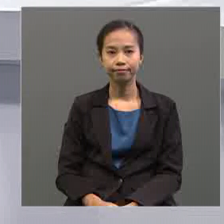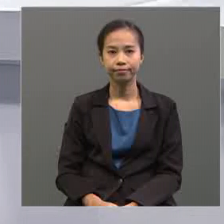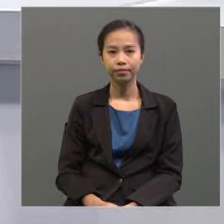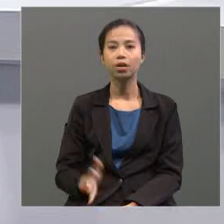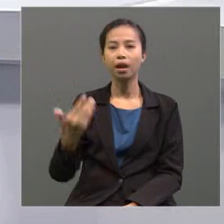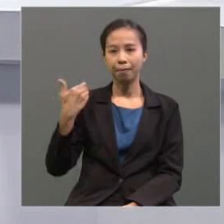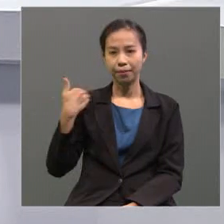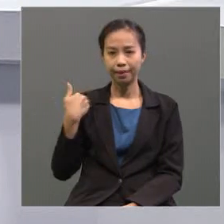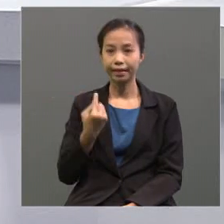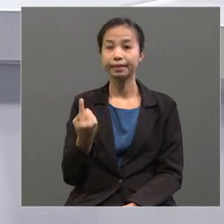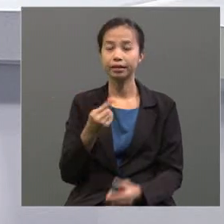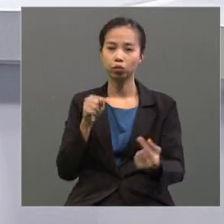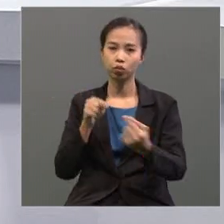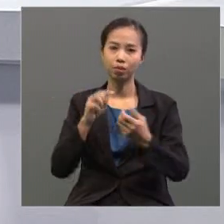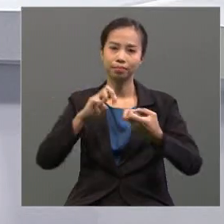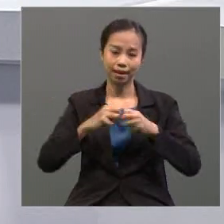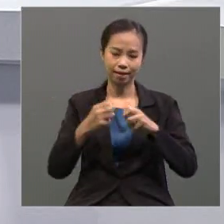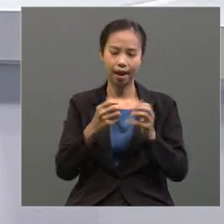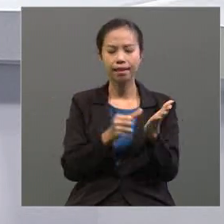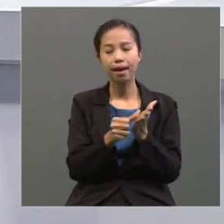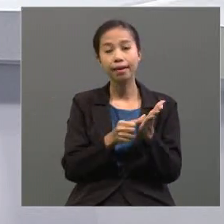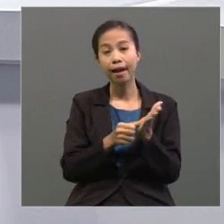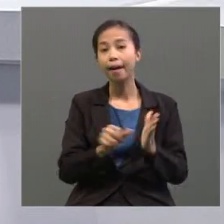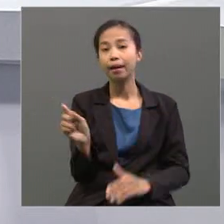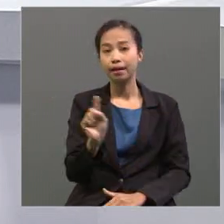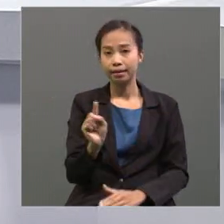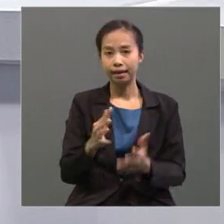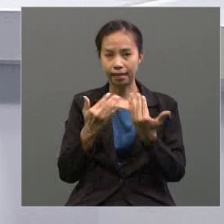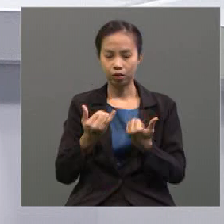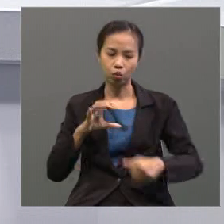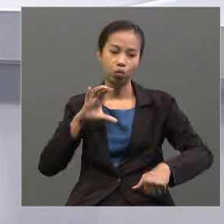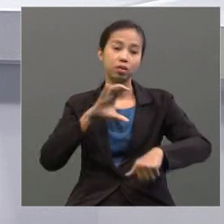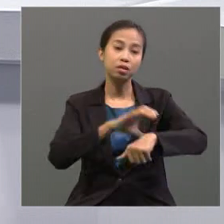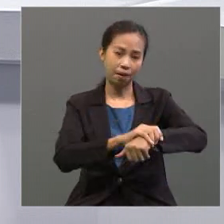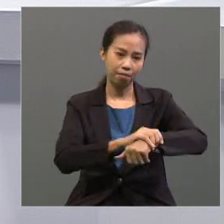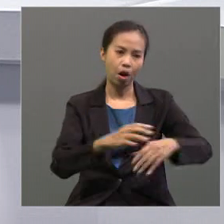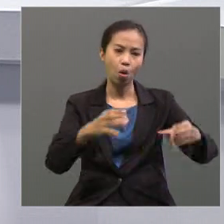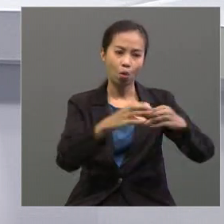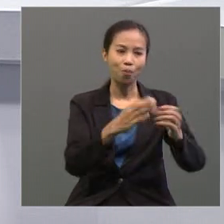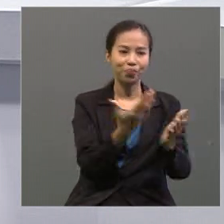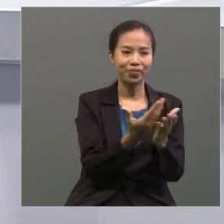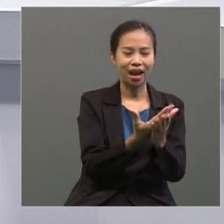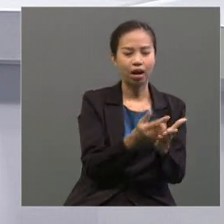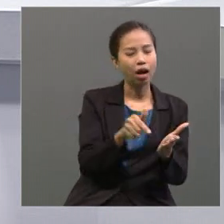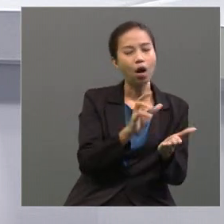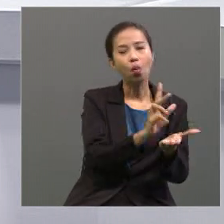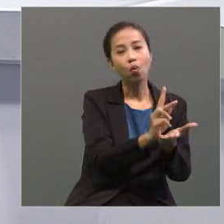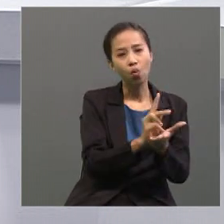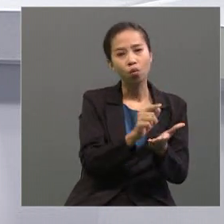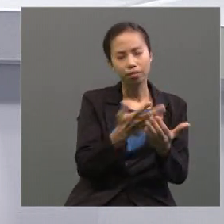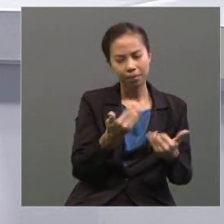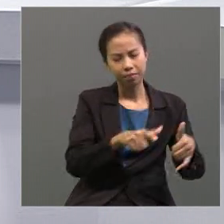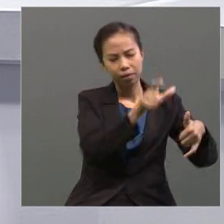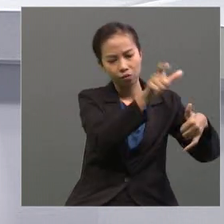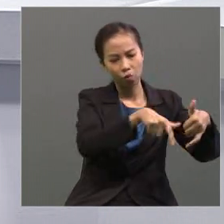ทีนี้อีกหนึ่งแนวทางนะคะของการแก้ไขปัญหาหนี้นอกระบบก็คือการปราปรามกลุ่มเจ้าหนี้ผิดกฎหมายนั่นเองคือเจ้าหนี้เนี่ยเขามีเป็น